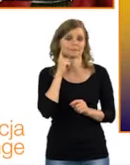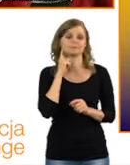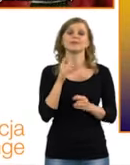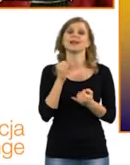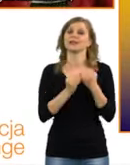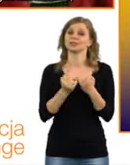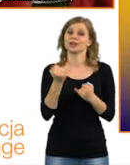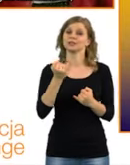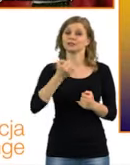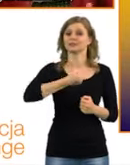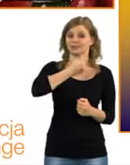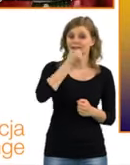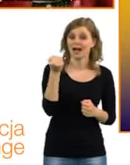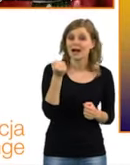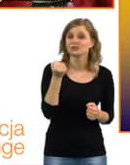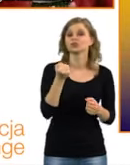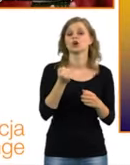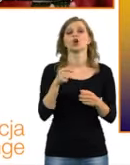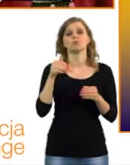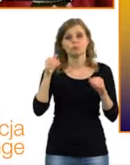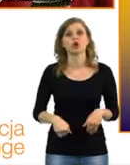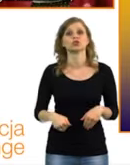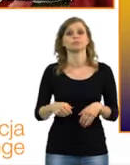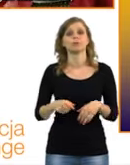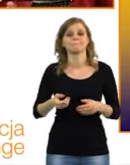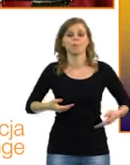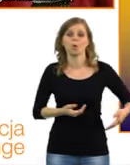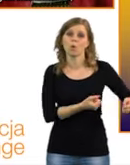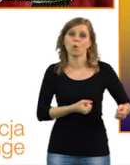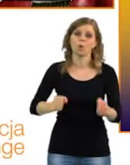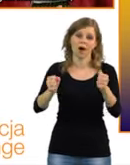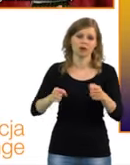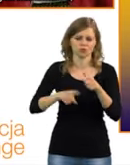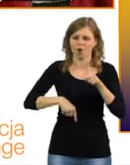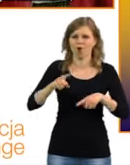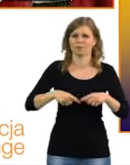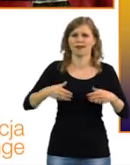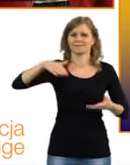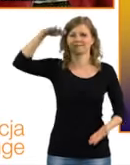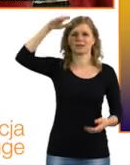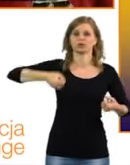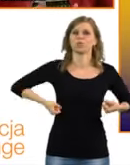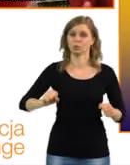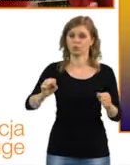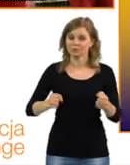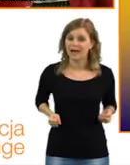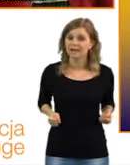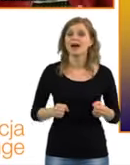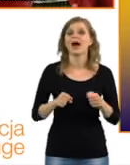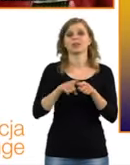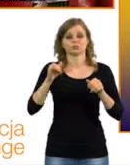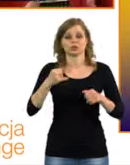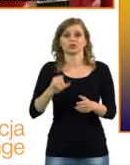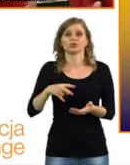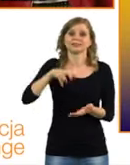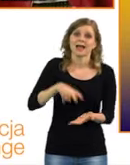Jeżeli są dzieci starsze, możemy bujać już w normalnych huśtawkach, takich większych. Mogą dzieci